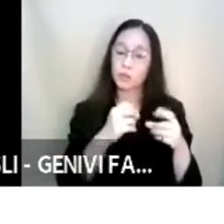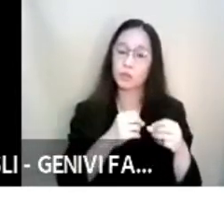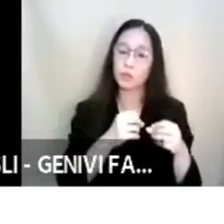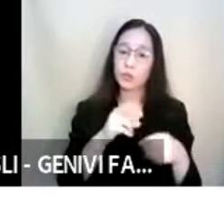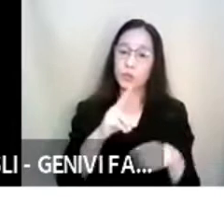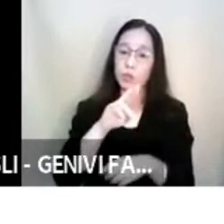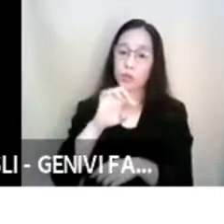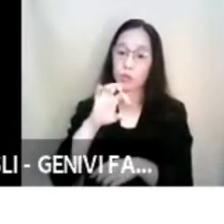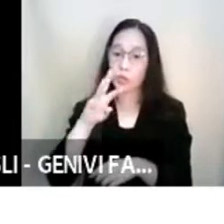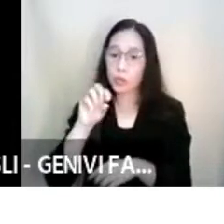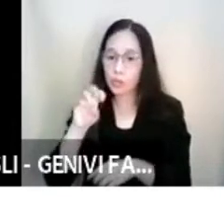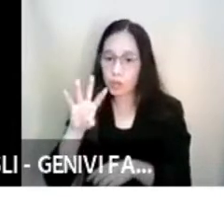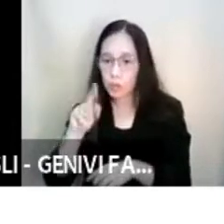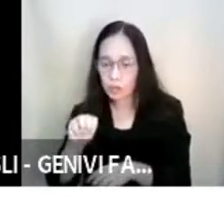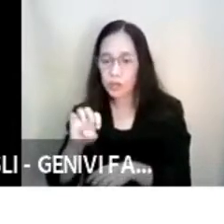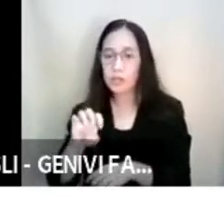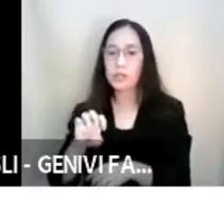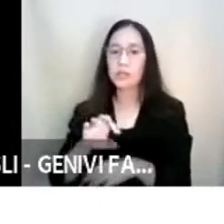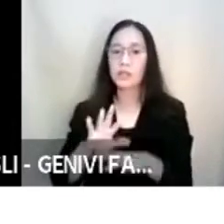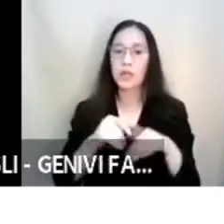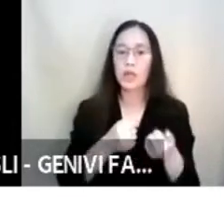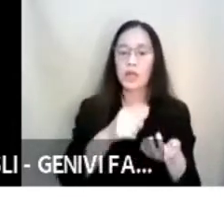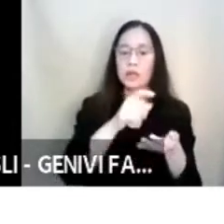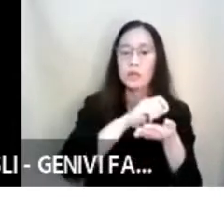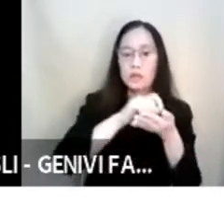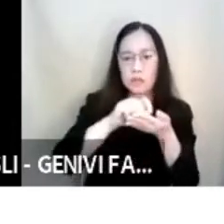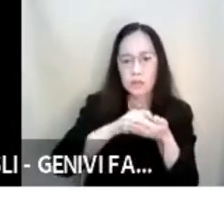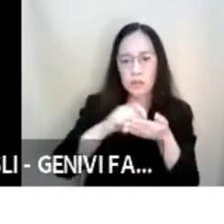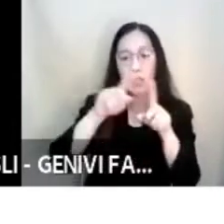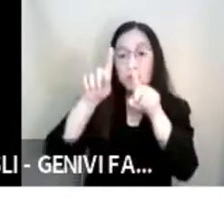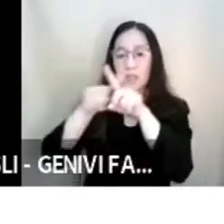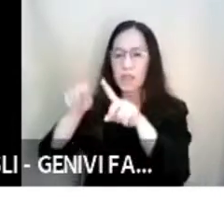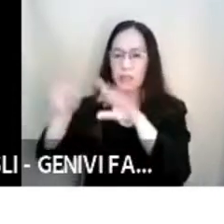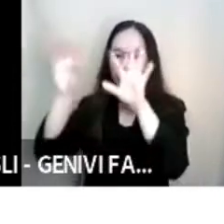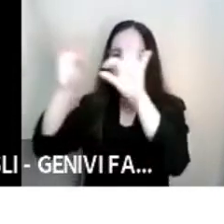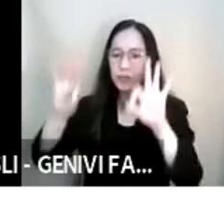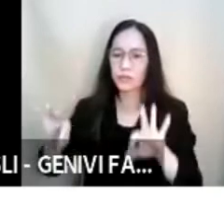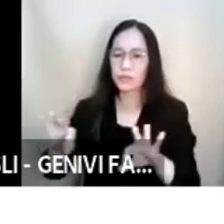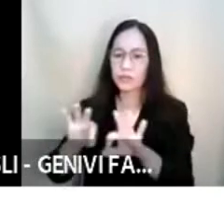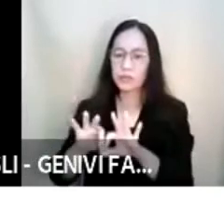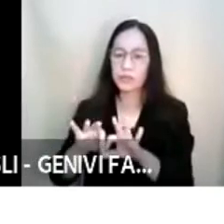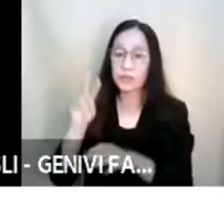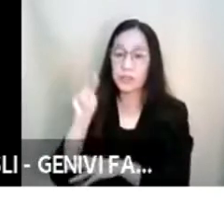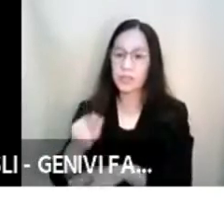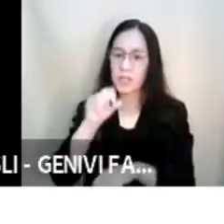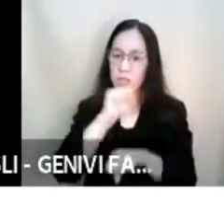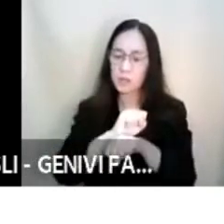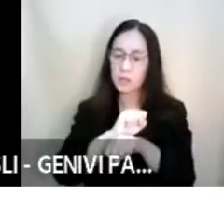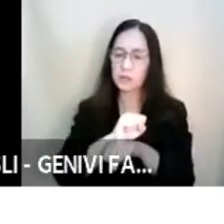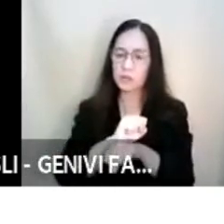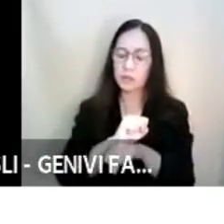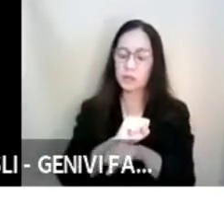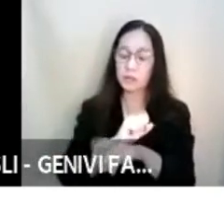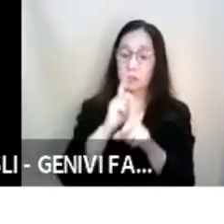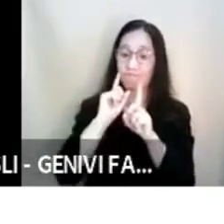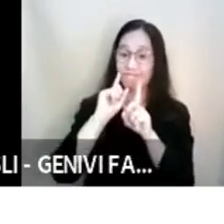At paano mag-fill out ng iba't ibang types of forms na kailangan para sa trabaho, pati yung pagsagot